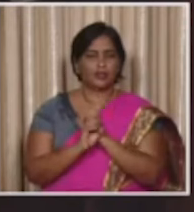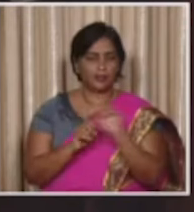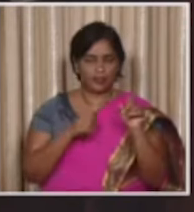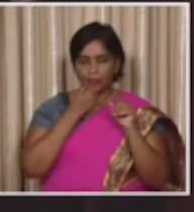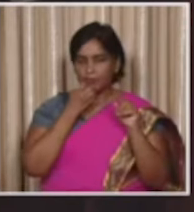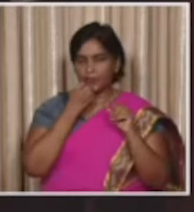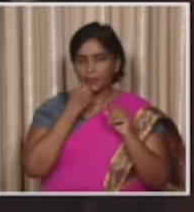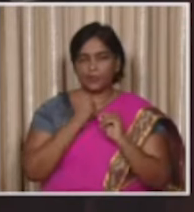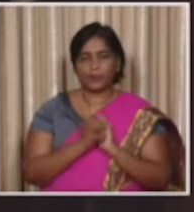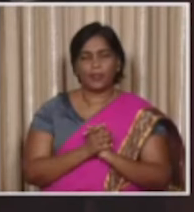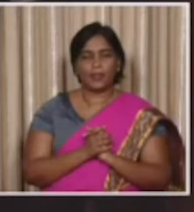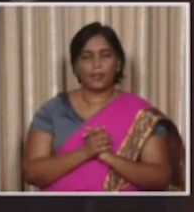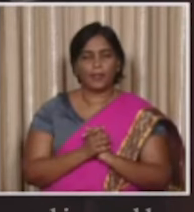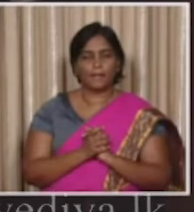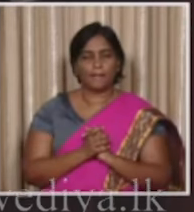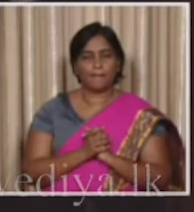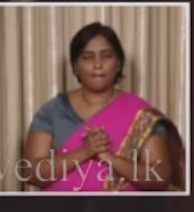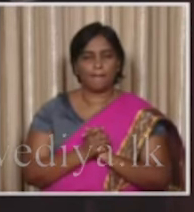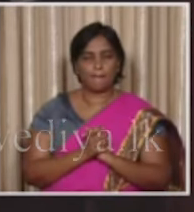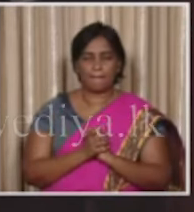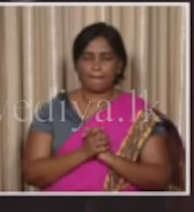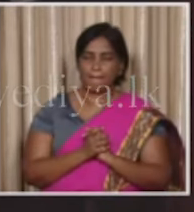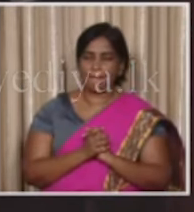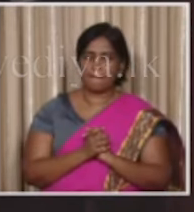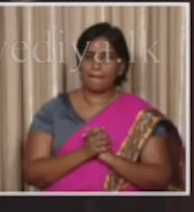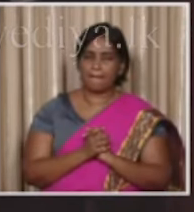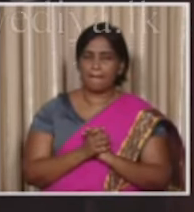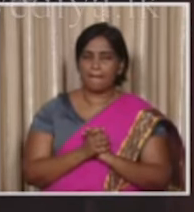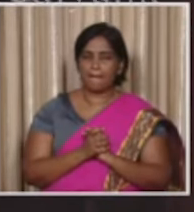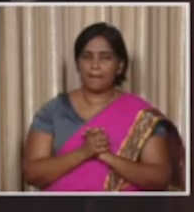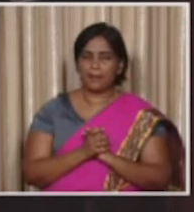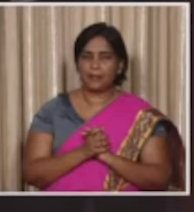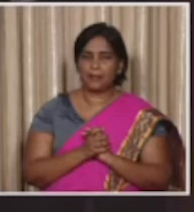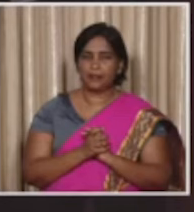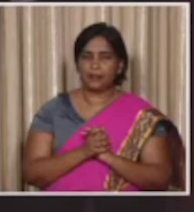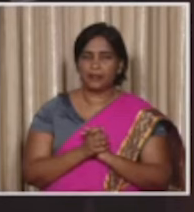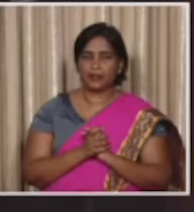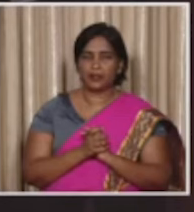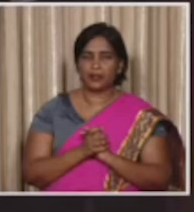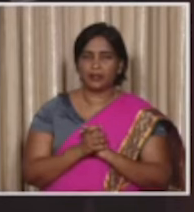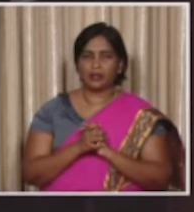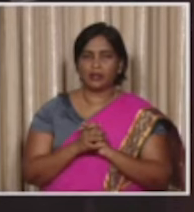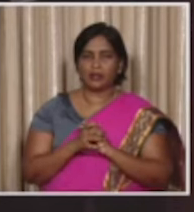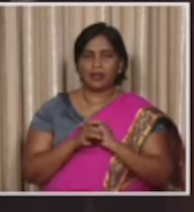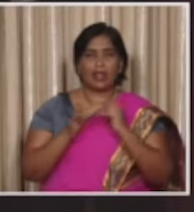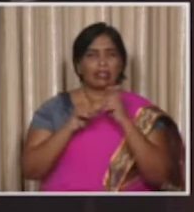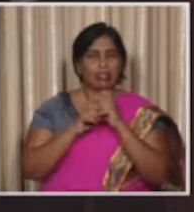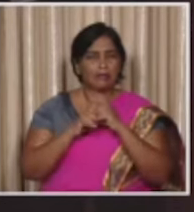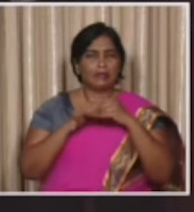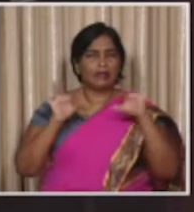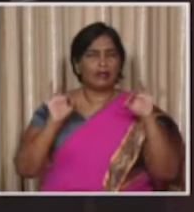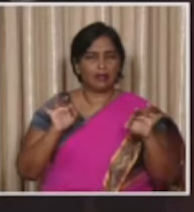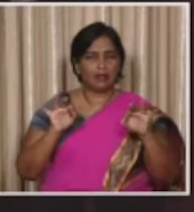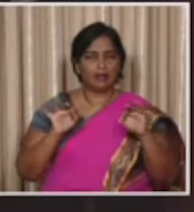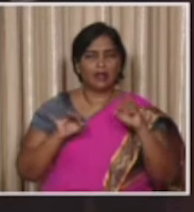දාලා රට අධ්‍යක්ෂණය කළ දමිතා රඟපාපු ලක්කම්මට අමාරුයි.